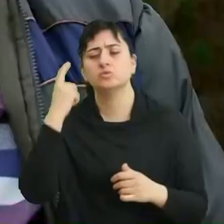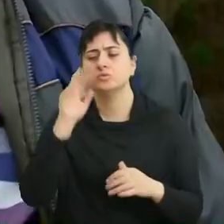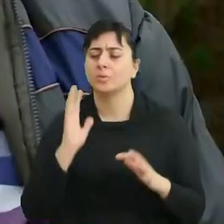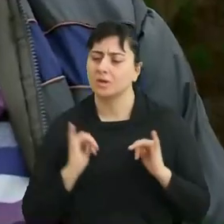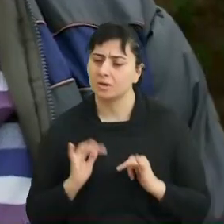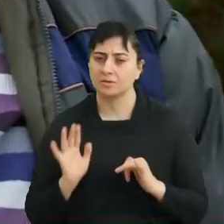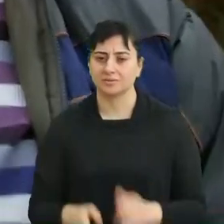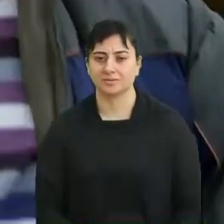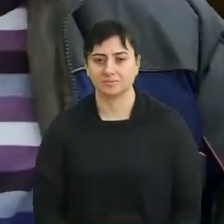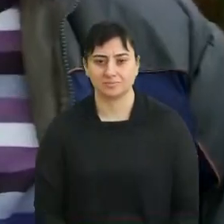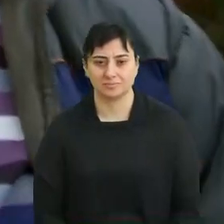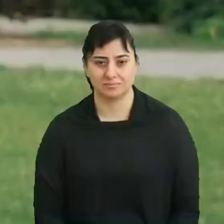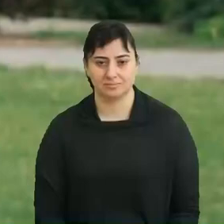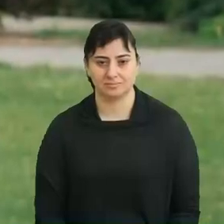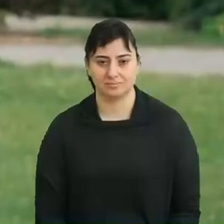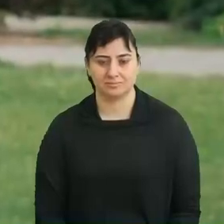düşünme hali ya.